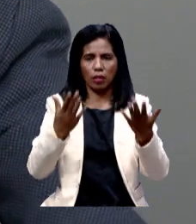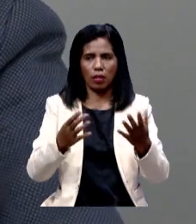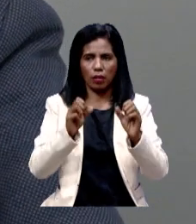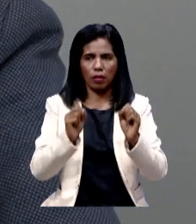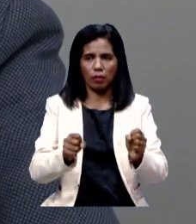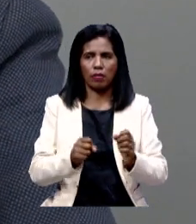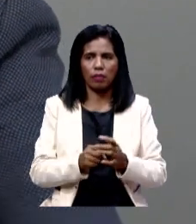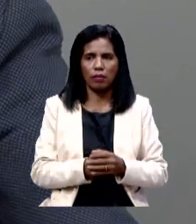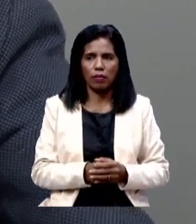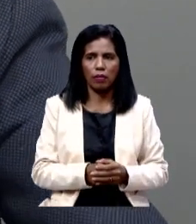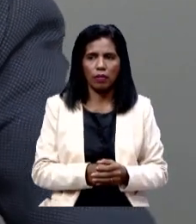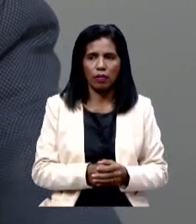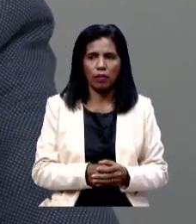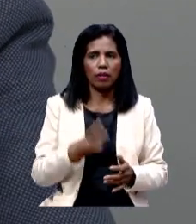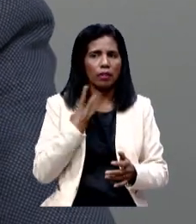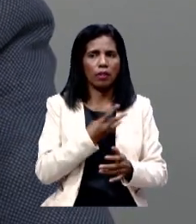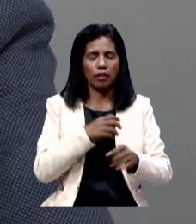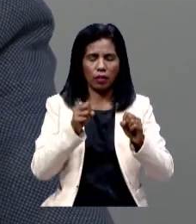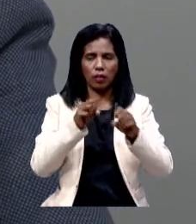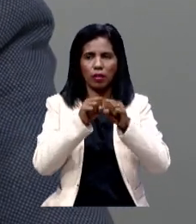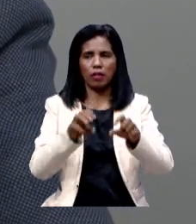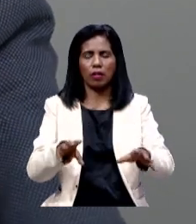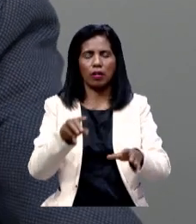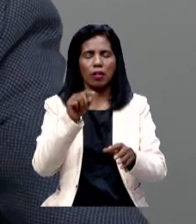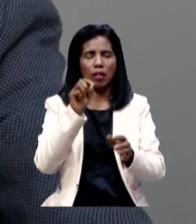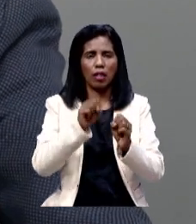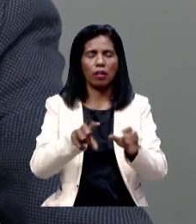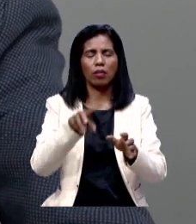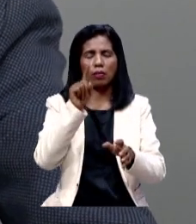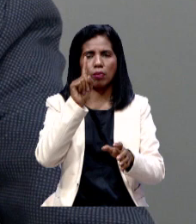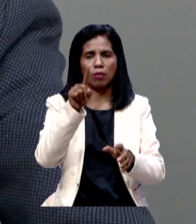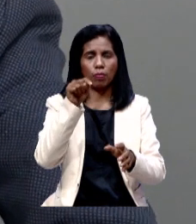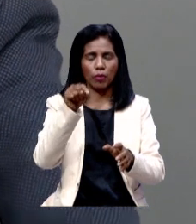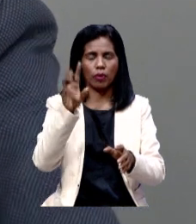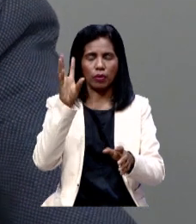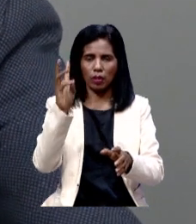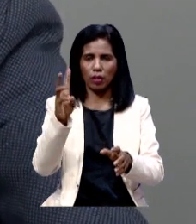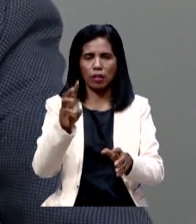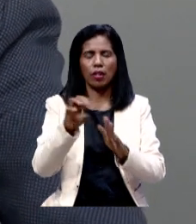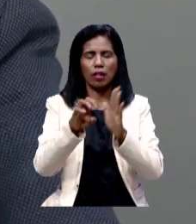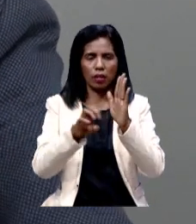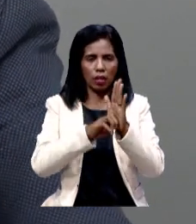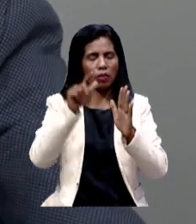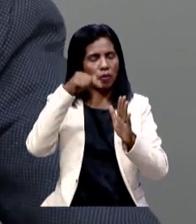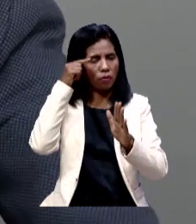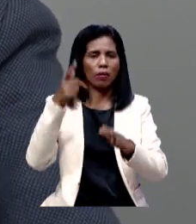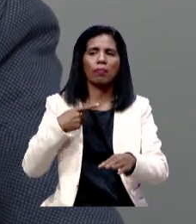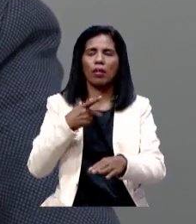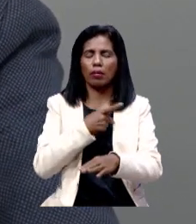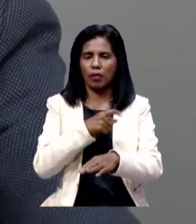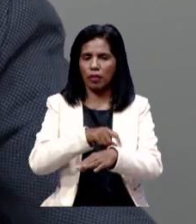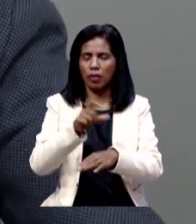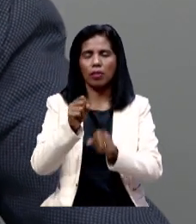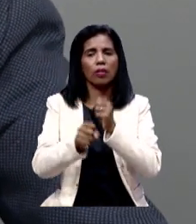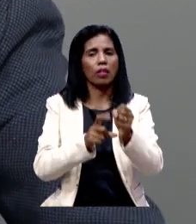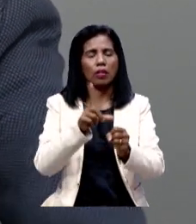bela solusan aida ne. Ita ene lakon te 1.6, estado, governo, satan parlamento, sociedade civil,